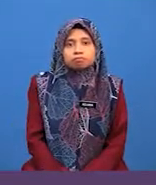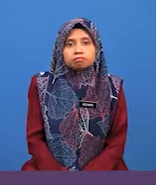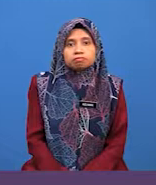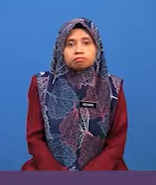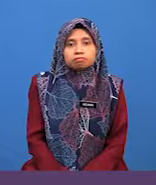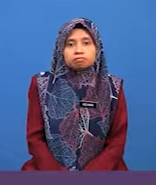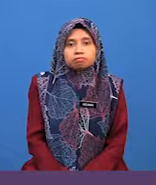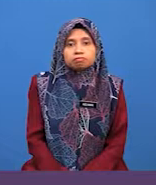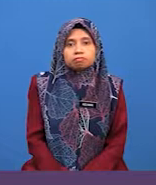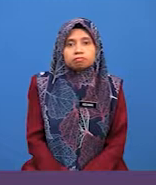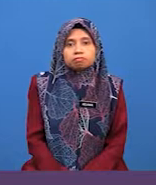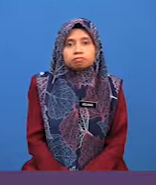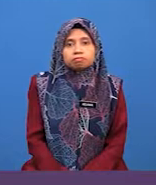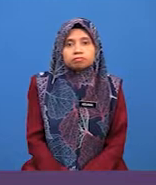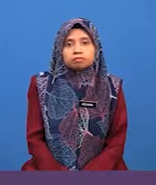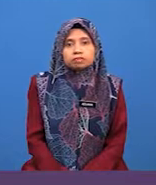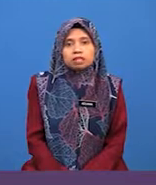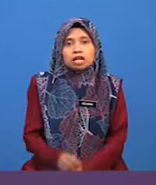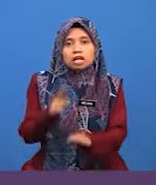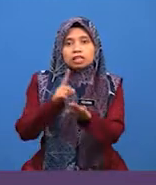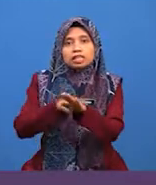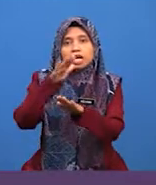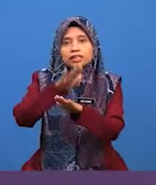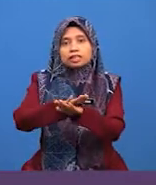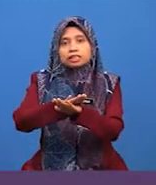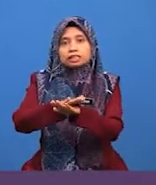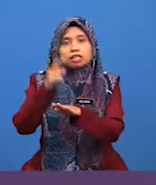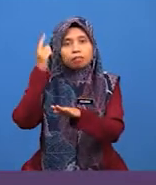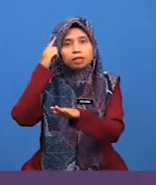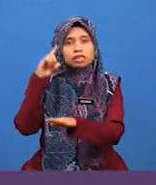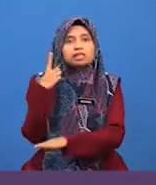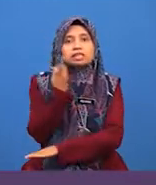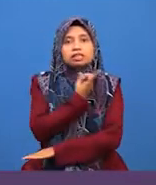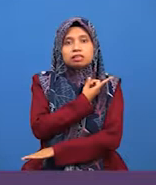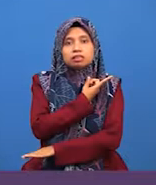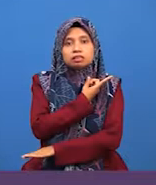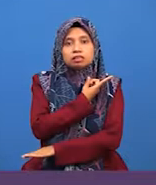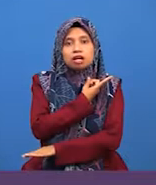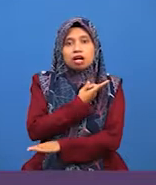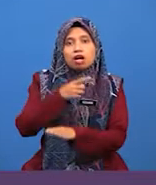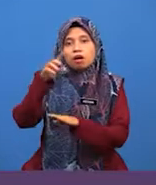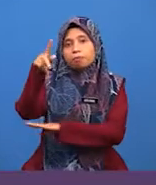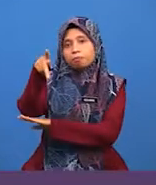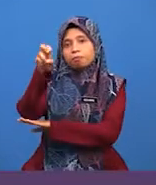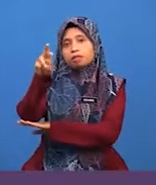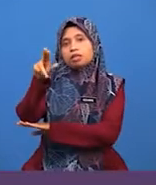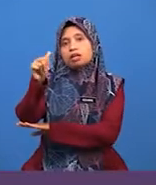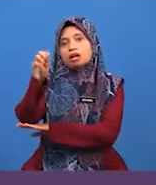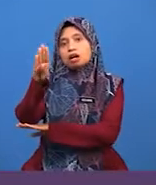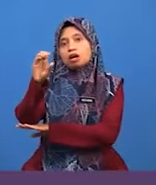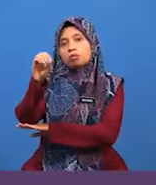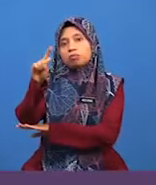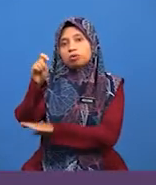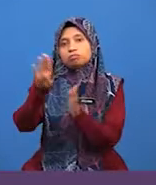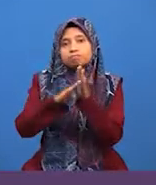Ayat songsangnya berbunyi, di atas kepala kita, perabot